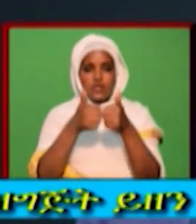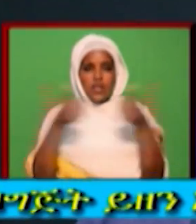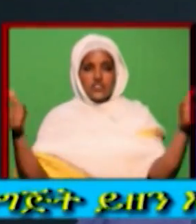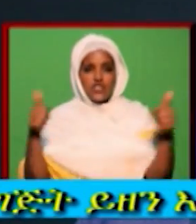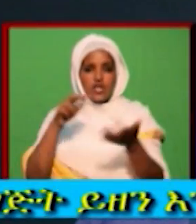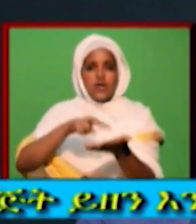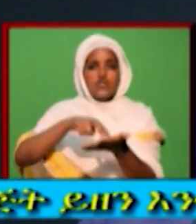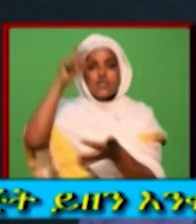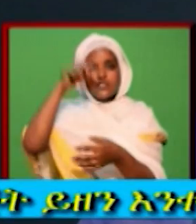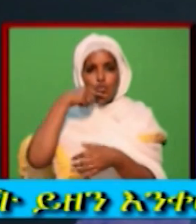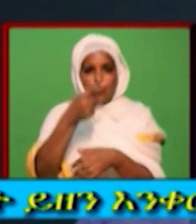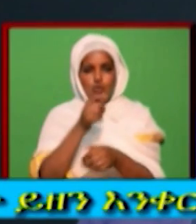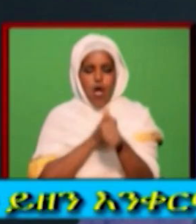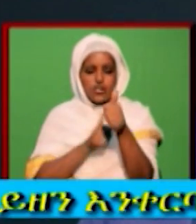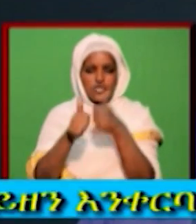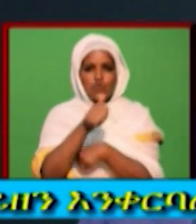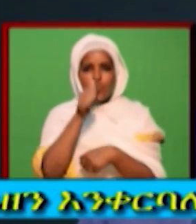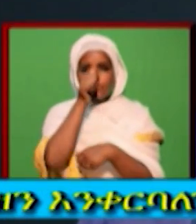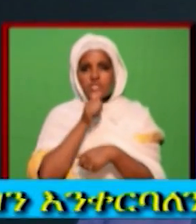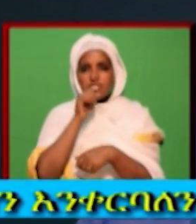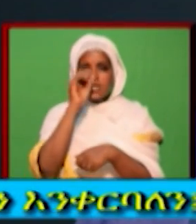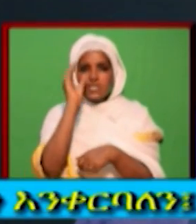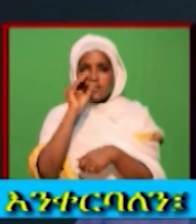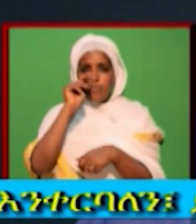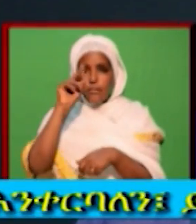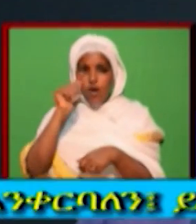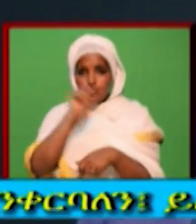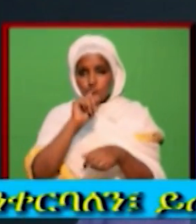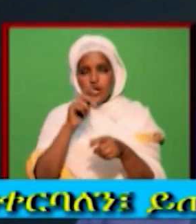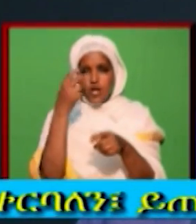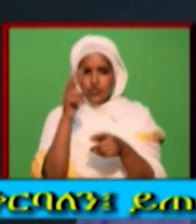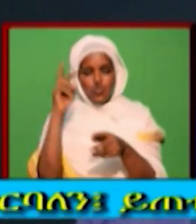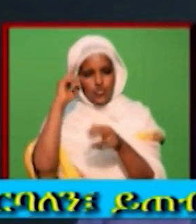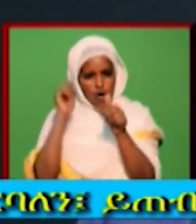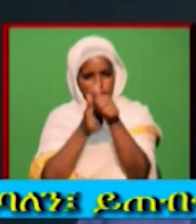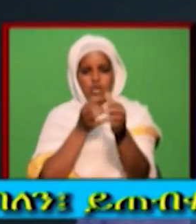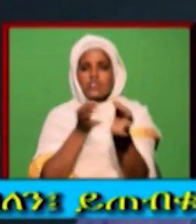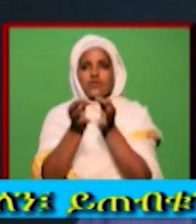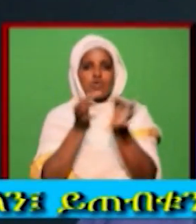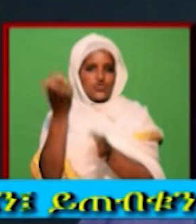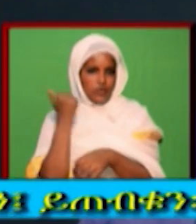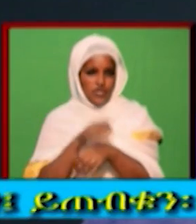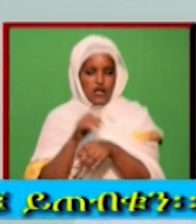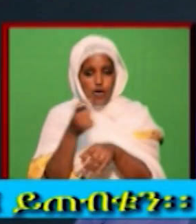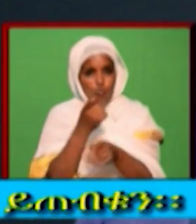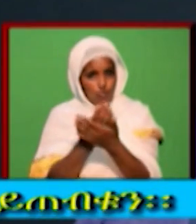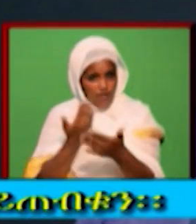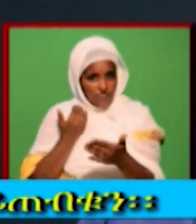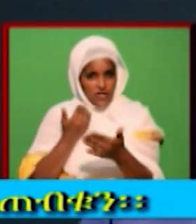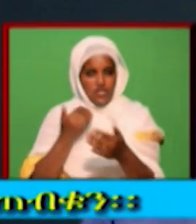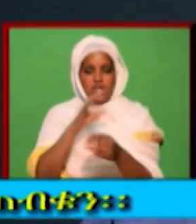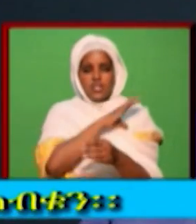ብሎ አስቀድሞ ምስጢረ ህማማቱን ለደቀ መዛሙርቱ ለ12 ሐዋርያት ገልጾላቸው ነበር። ግን ከመሆን በፊት